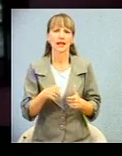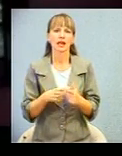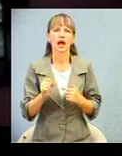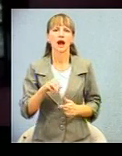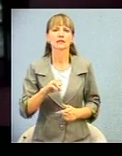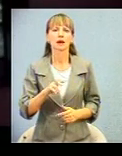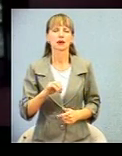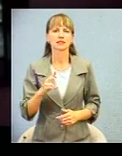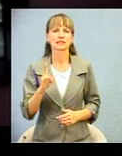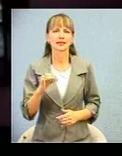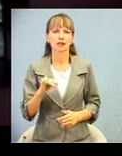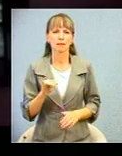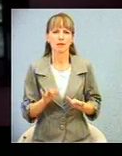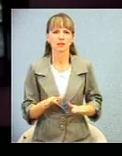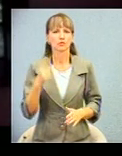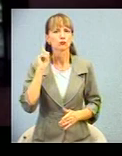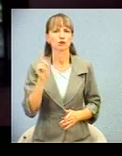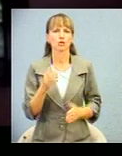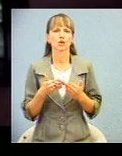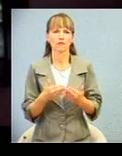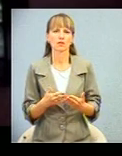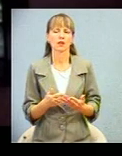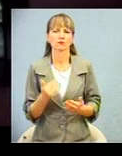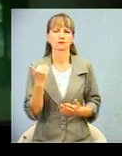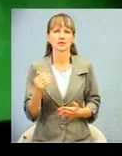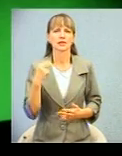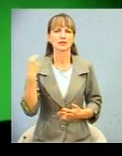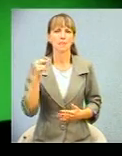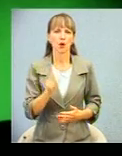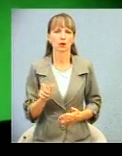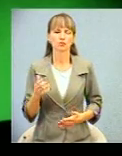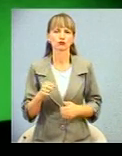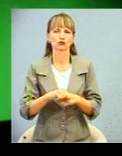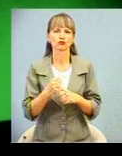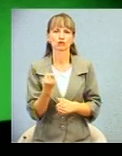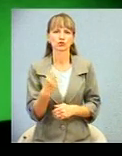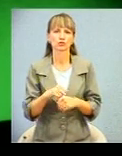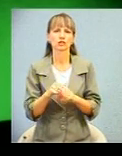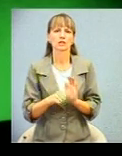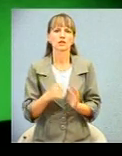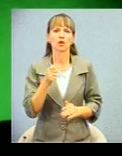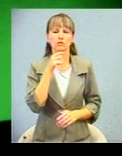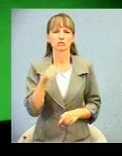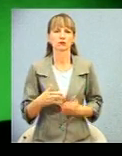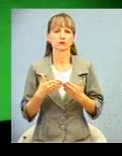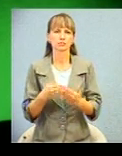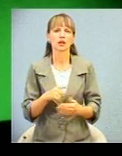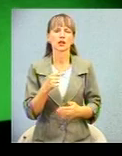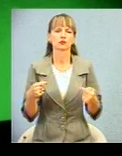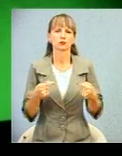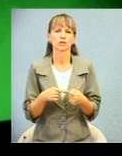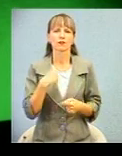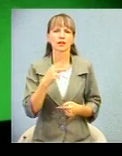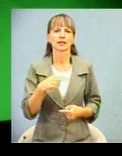Тож місцеві археологи припустили, що човни належали запорожцям, які у 16-17 століттях сюди навідувалися. Для підтвердження гіпотези, каже